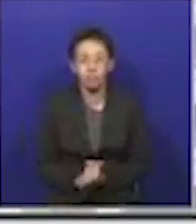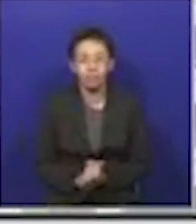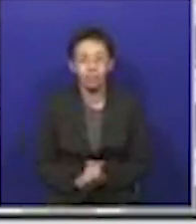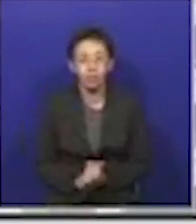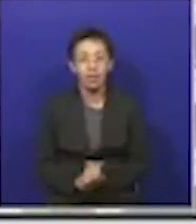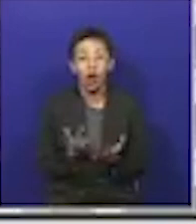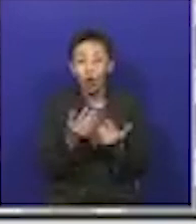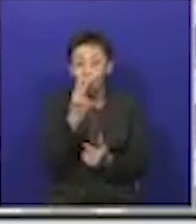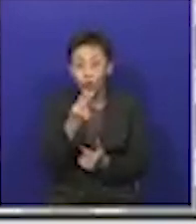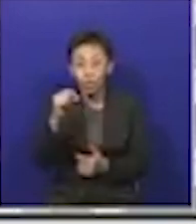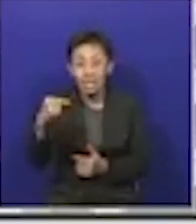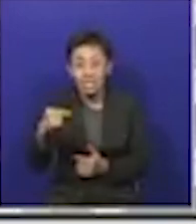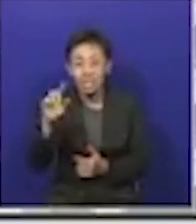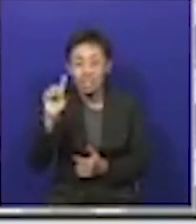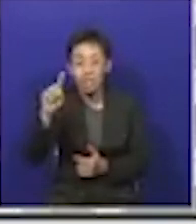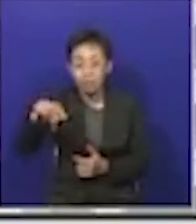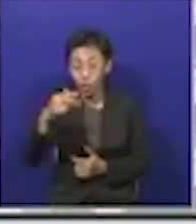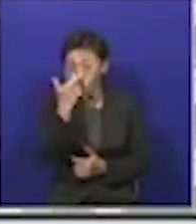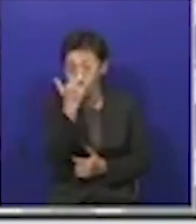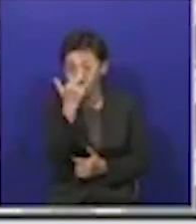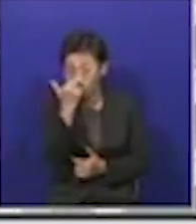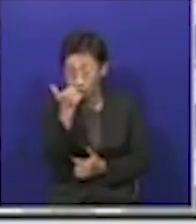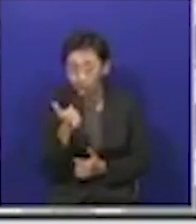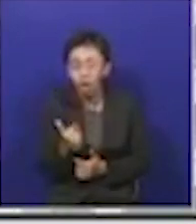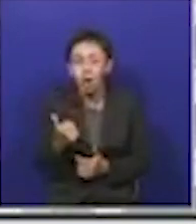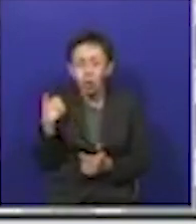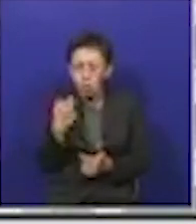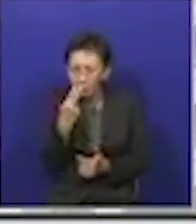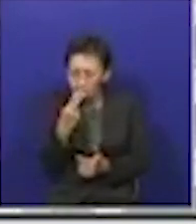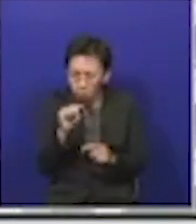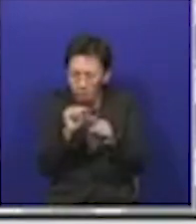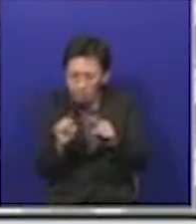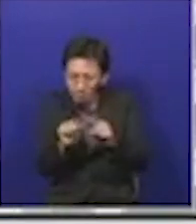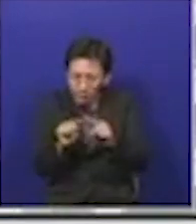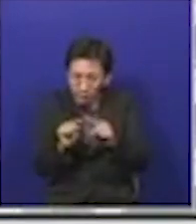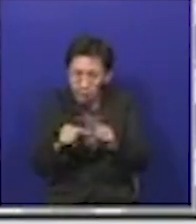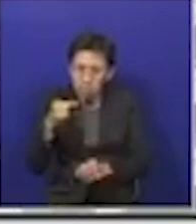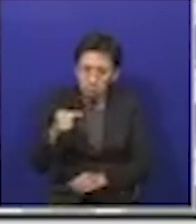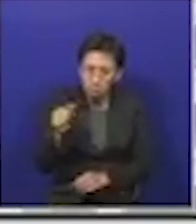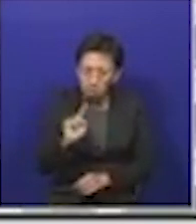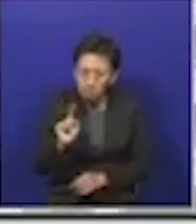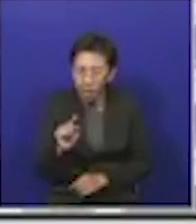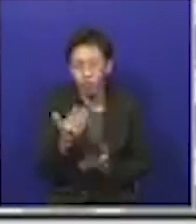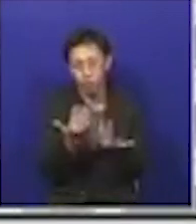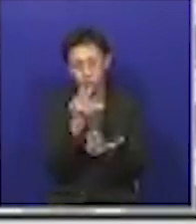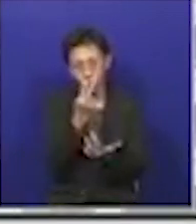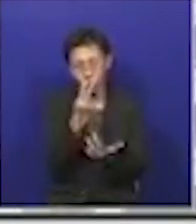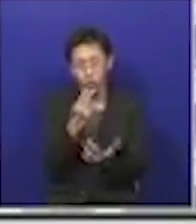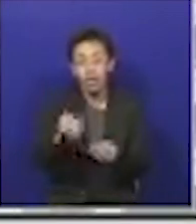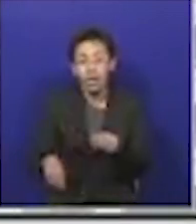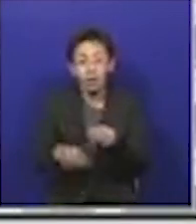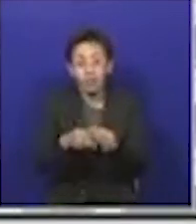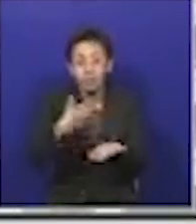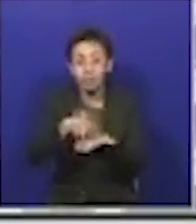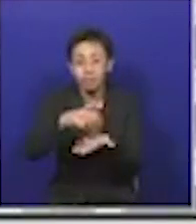านคอยดู GDP ให้ดีๆนะว่ามันจะโตหรือไม่โตมันจะเกิดอะไรขึ้นมันจะติดลบขนาดไหนฮะอีกเรื่องนึงที่ผมอยาก